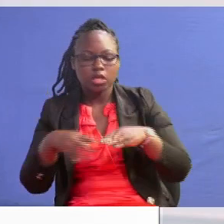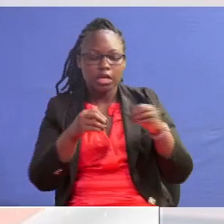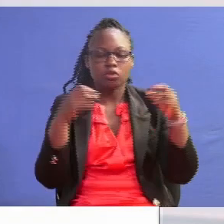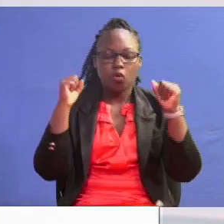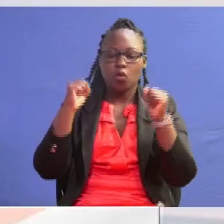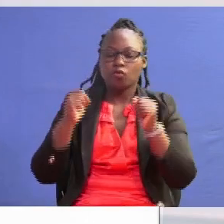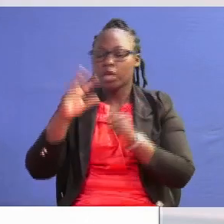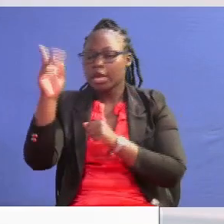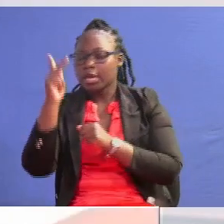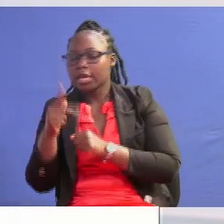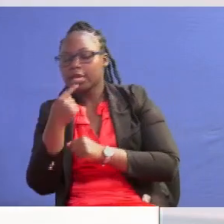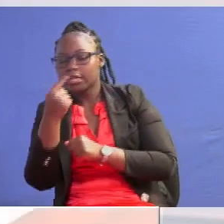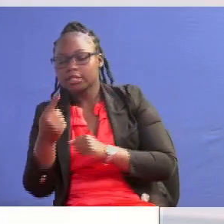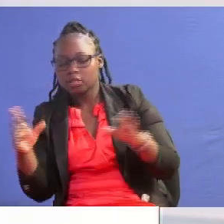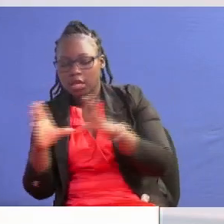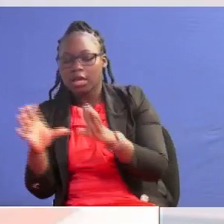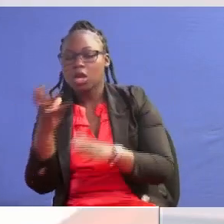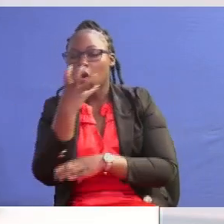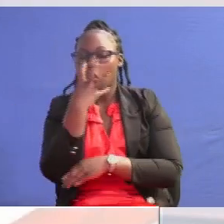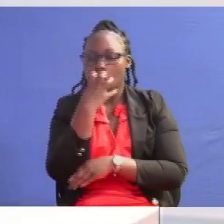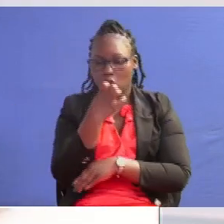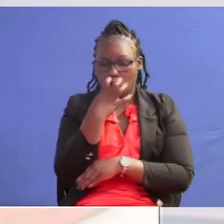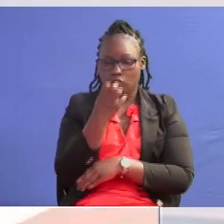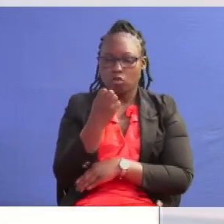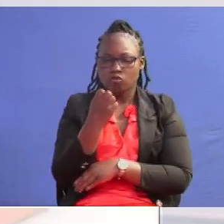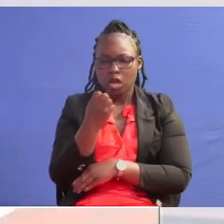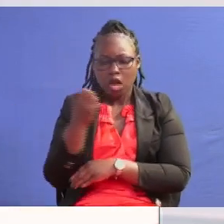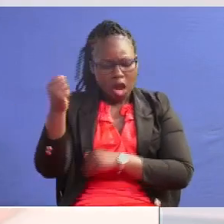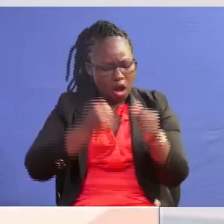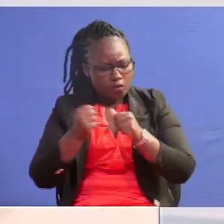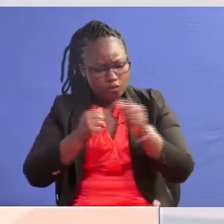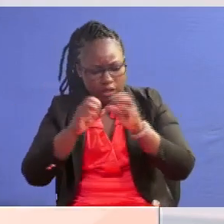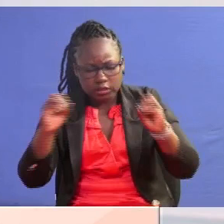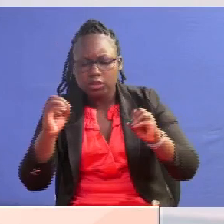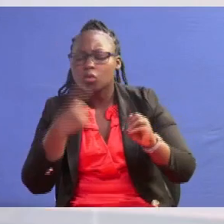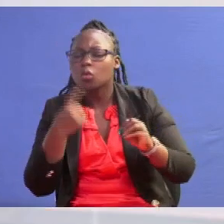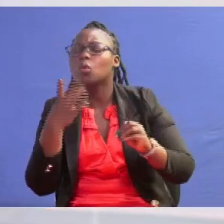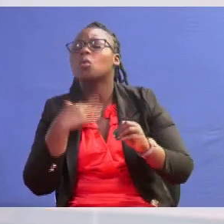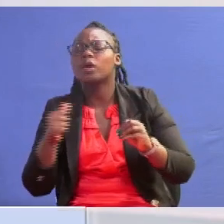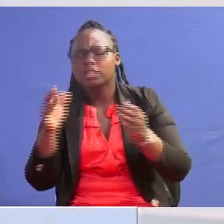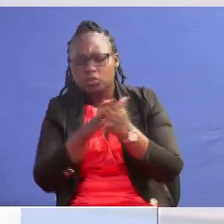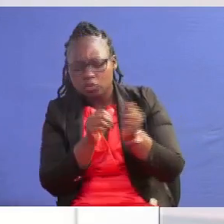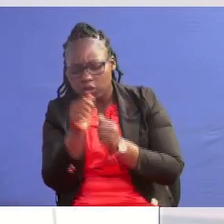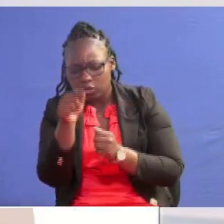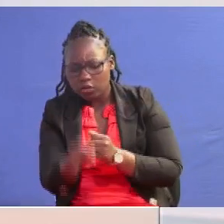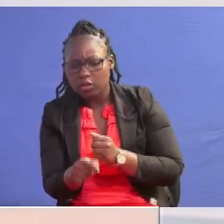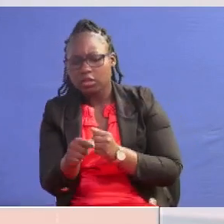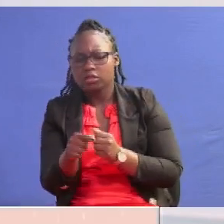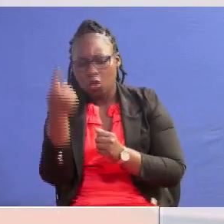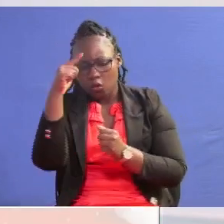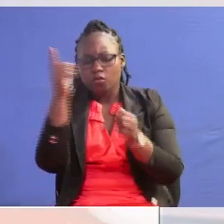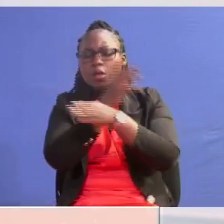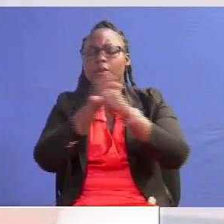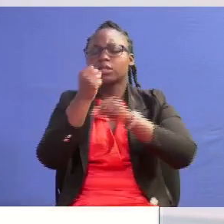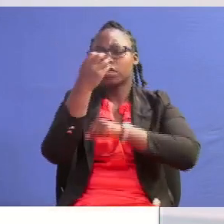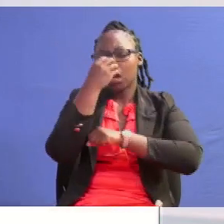Kenya, akisema kuwa chama cha ODM hakitatishwa na yeyote atakayeteuliwa kama mgombea mwenza wa Rais William